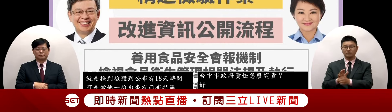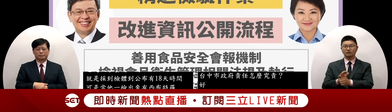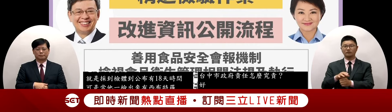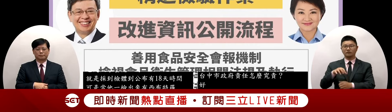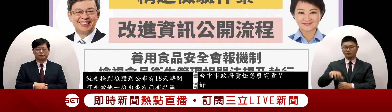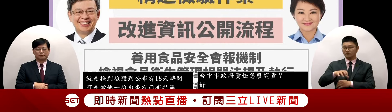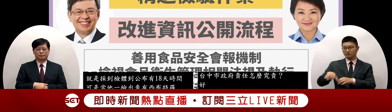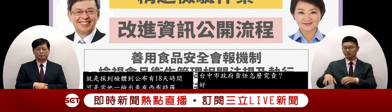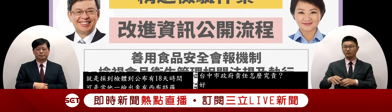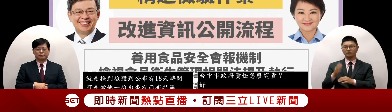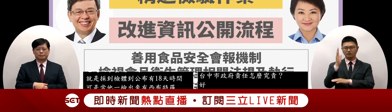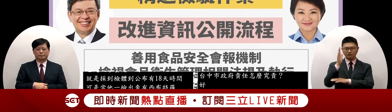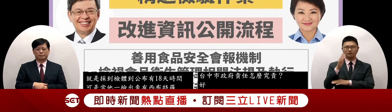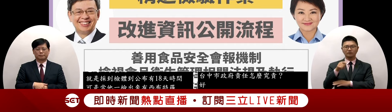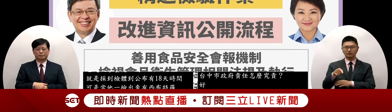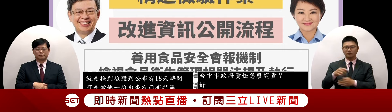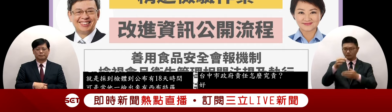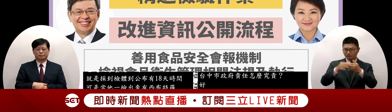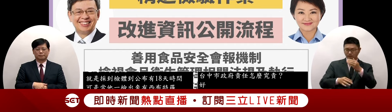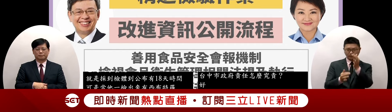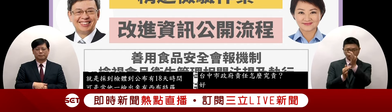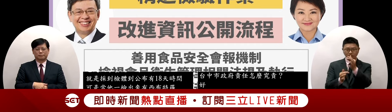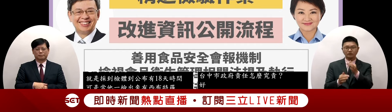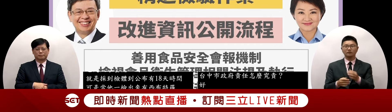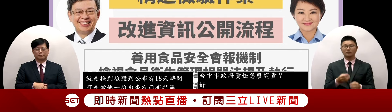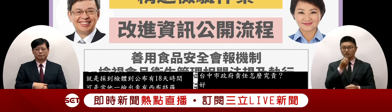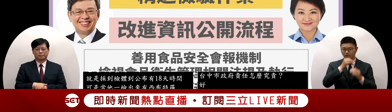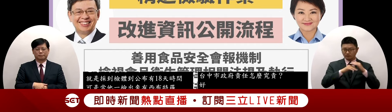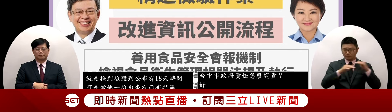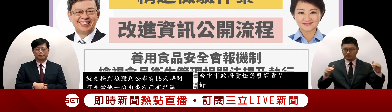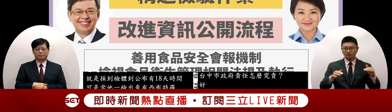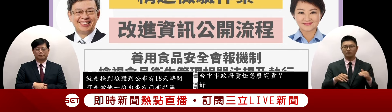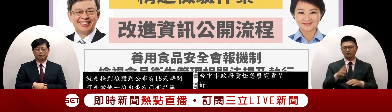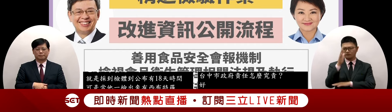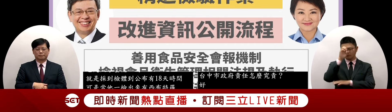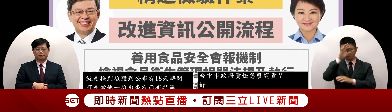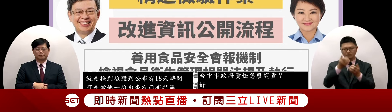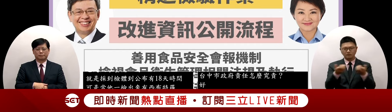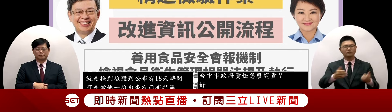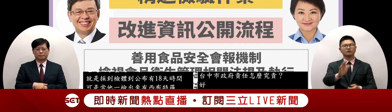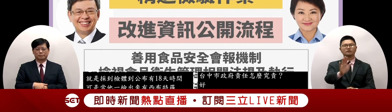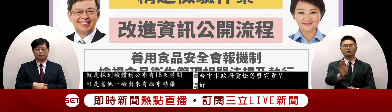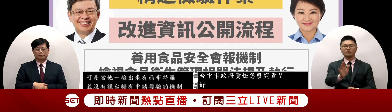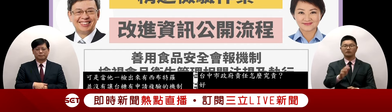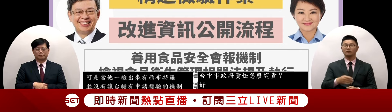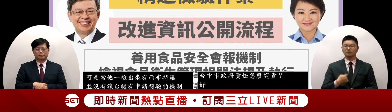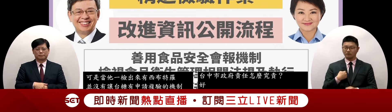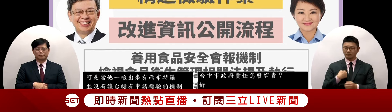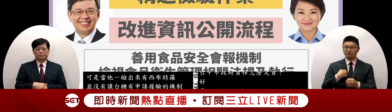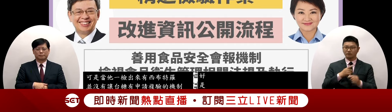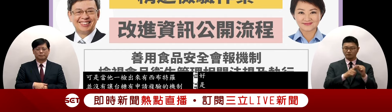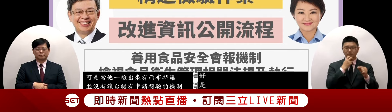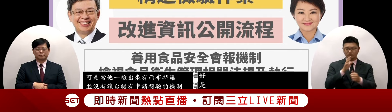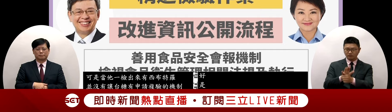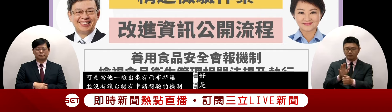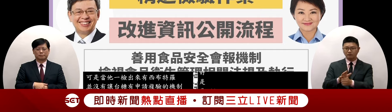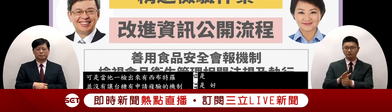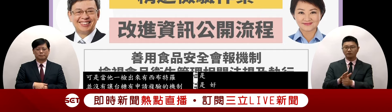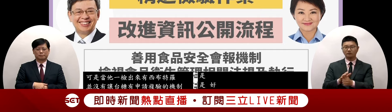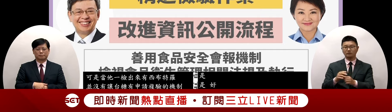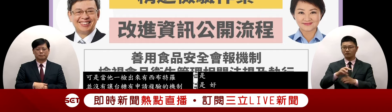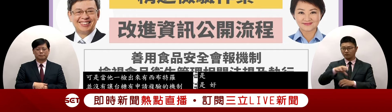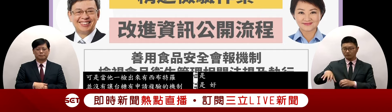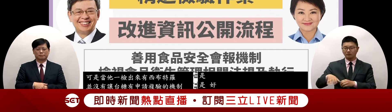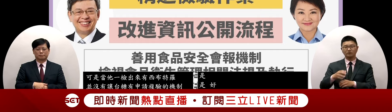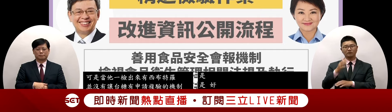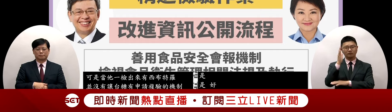制上更完备，食安不分中央地方，不分政党哦，我们协助地方政府来检视，而且精进他